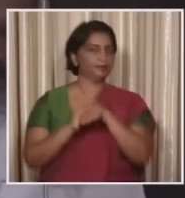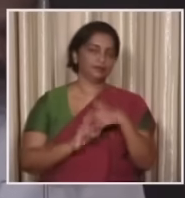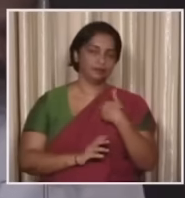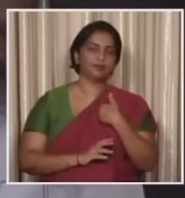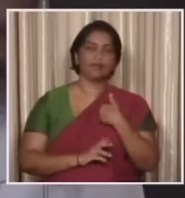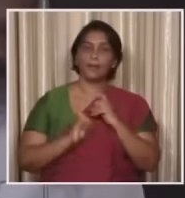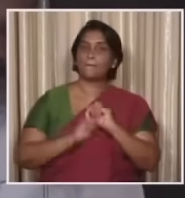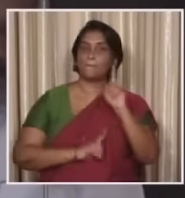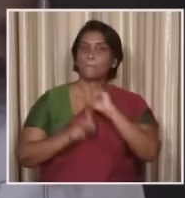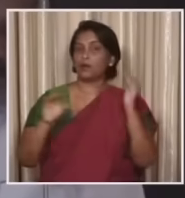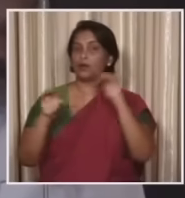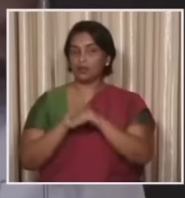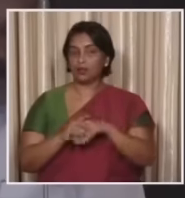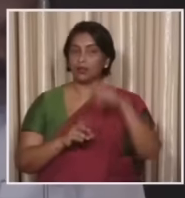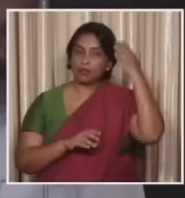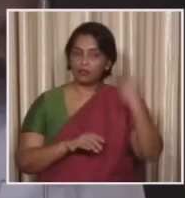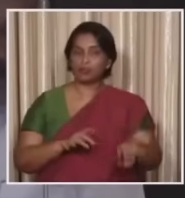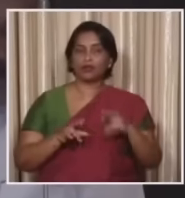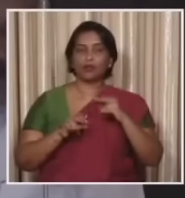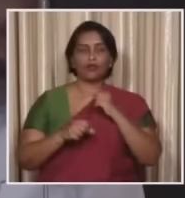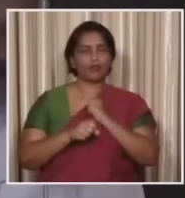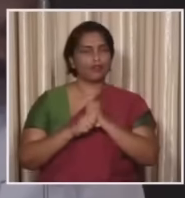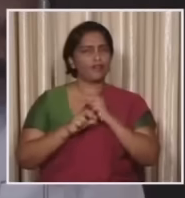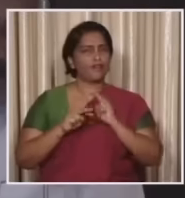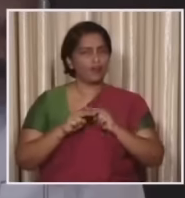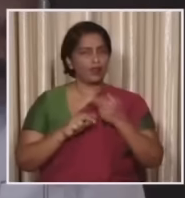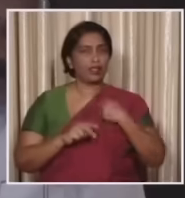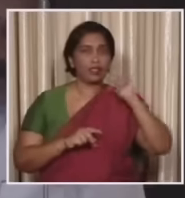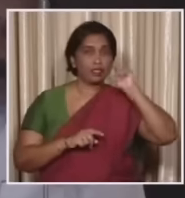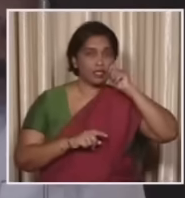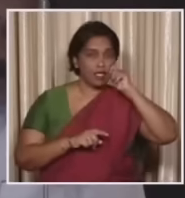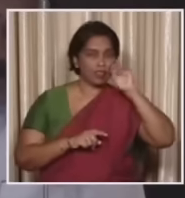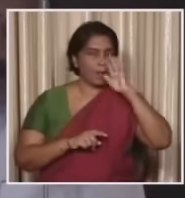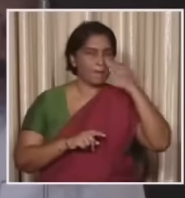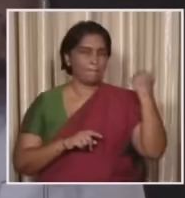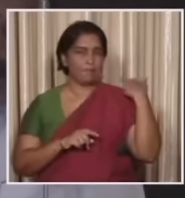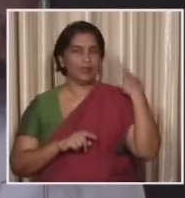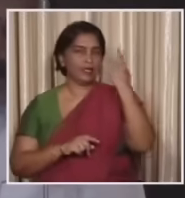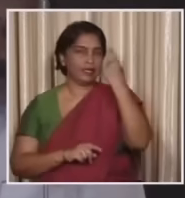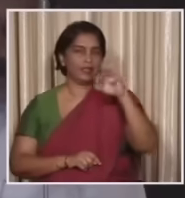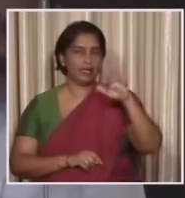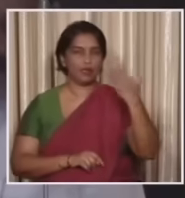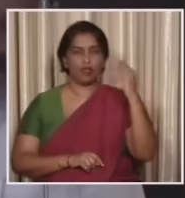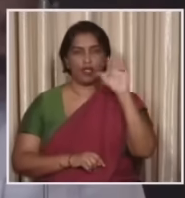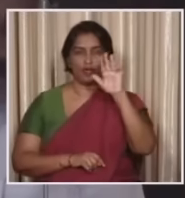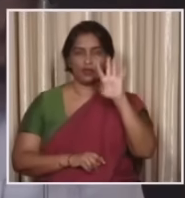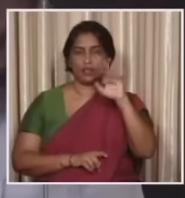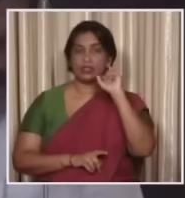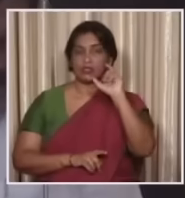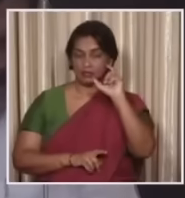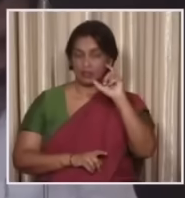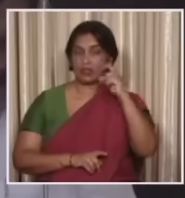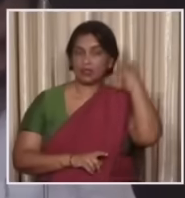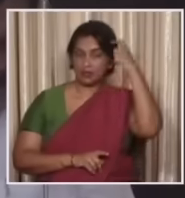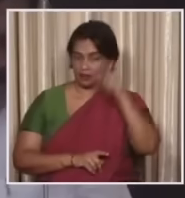මම පාර්ලිමේන්තුවට එන්නේ දිවංගත ගොඩ්ෆ්‍රි ප්‍රනාන්දු මගේ පියාගේ සහෝදර 1994 චන්ද්‍රිකා බණ්ඩාරනායක